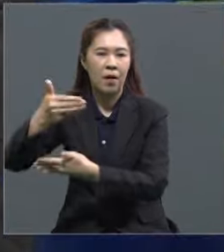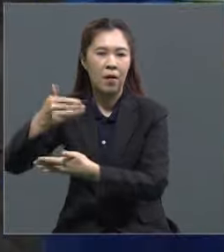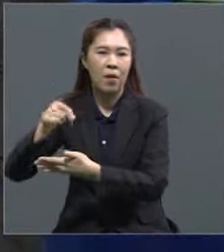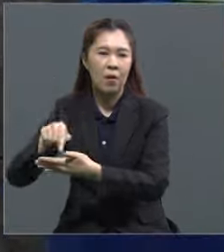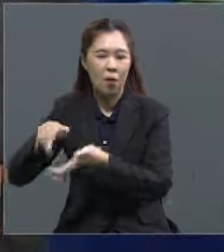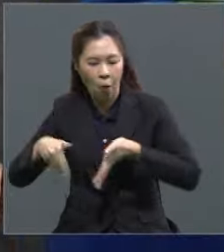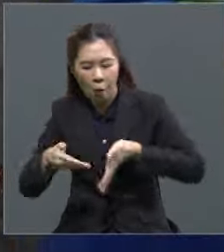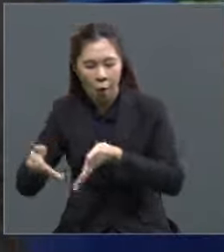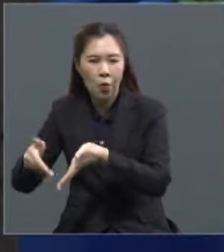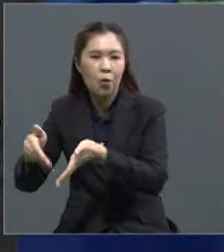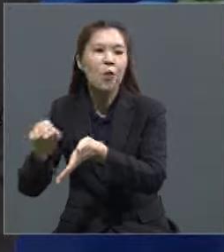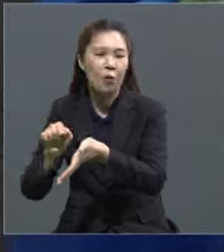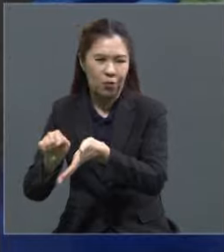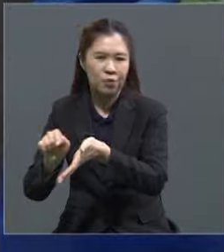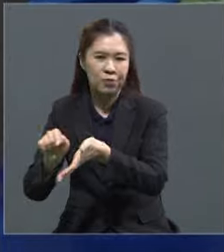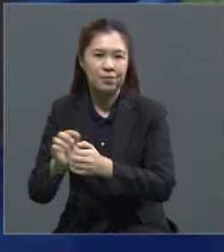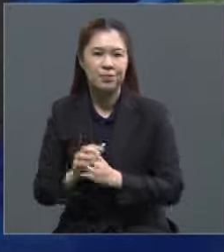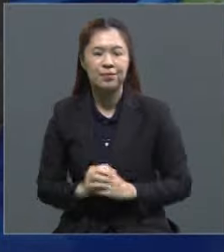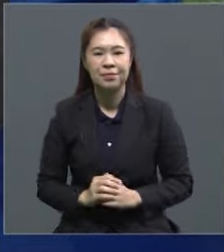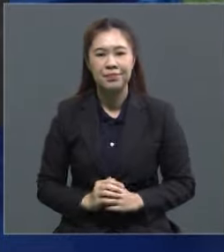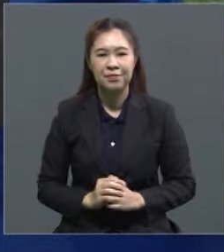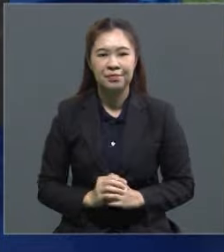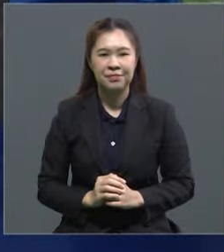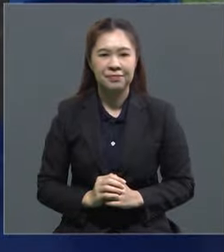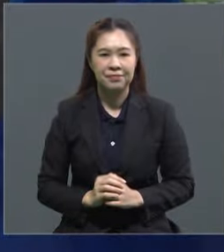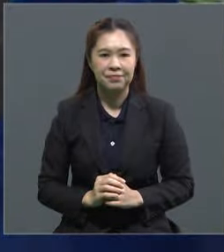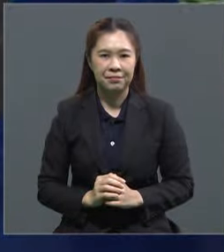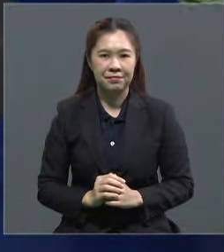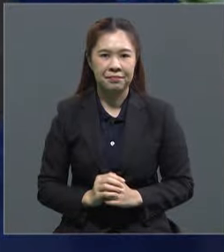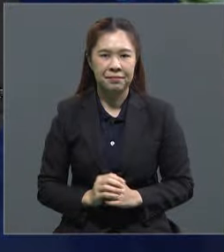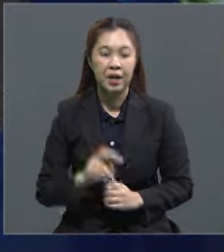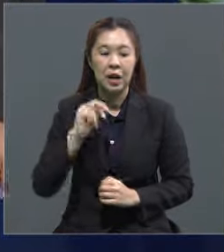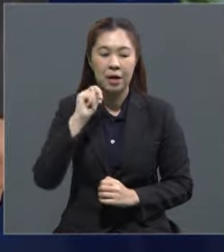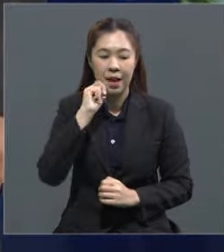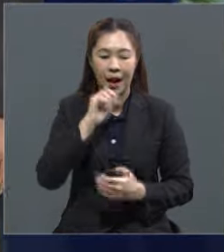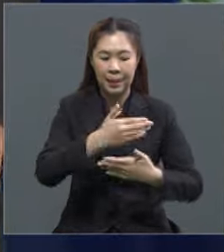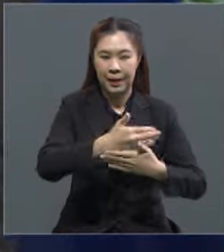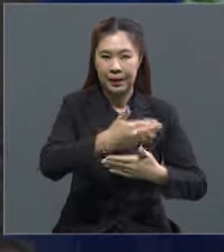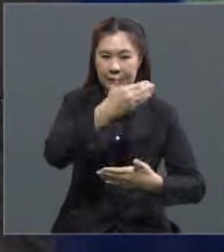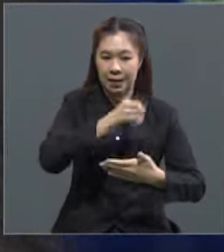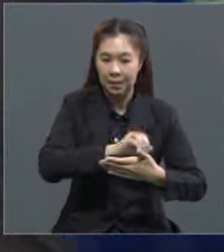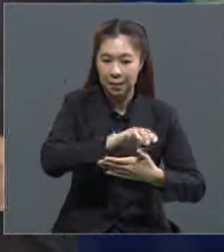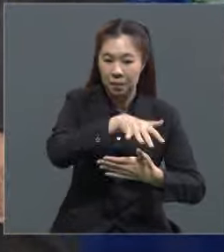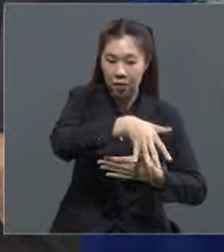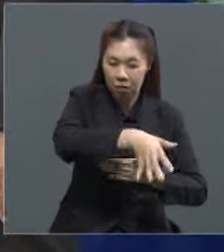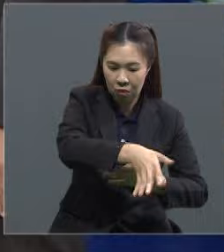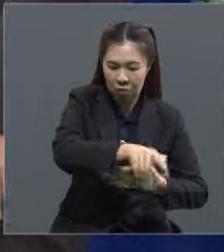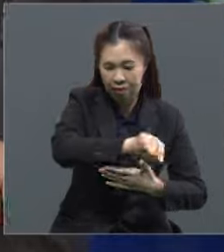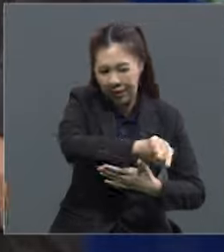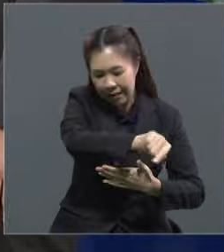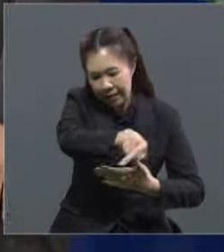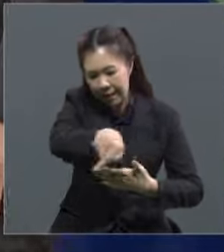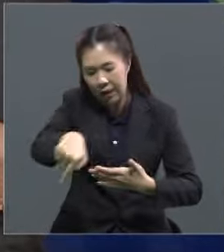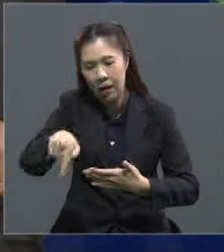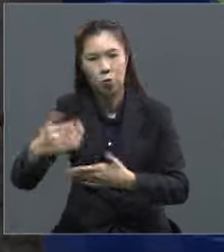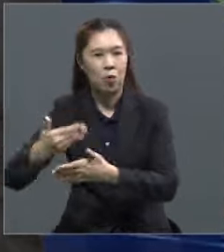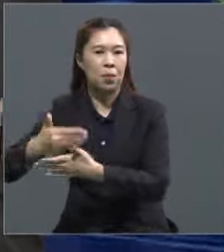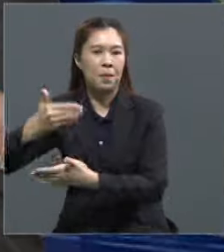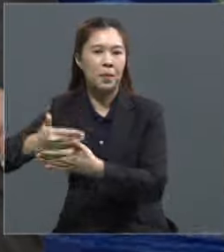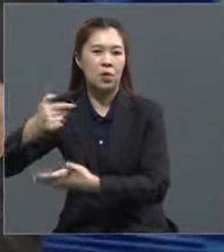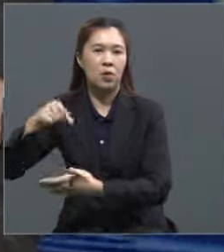ซึ่งเราจะอ่านำอ่าการระบายน้ำผันน้ำไปตรงนี้เนี่ยเป็นคลองยมน่านนะครับอีกส่วนหนึก็